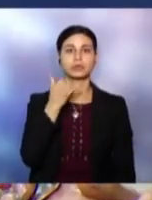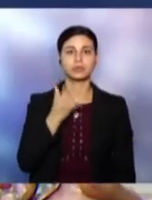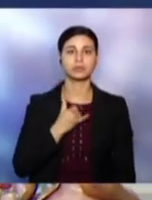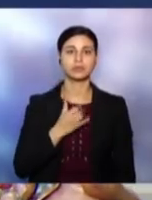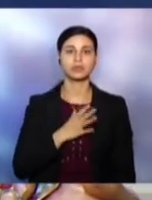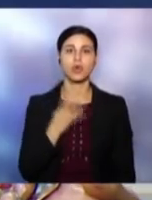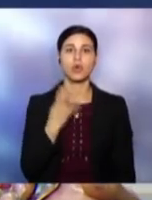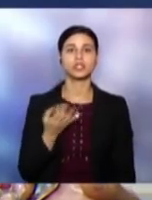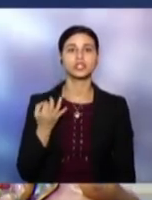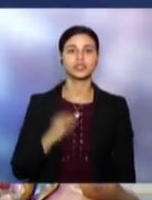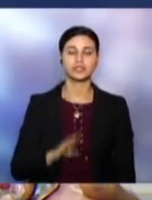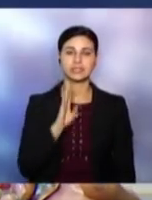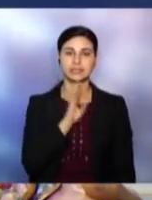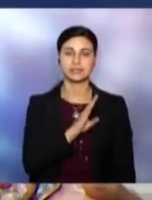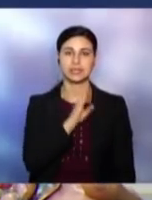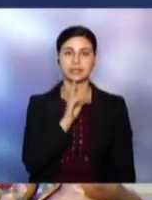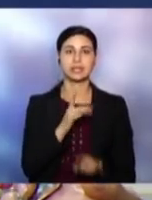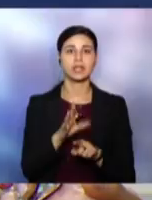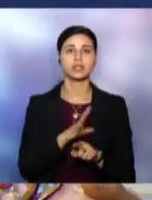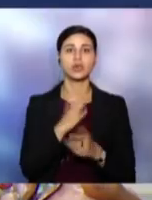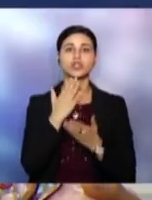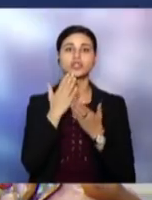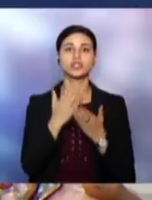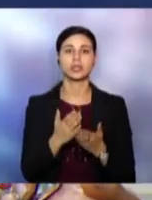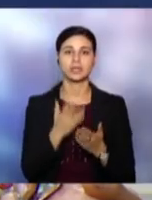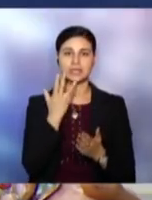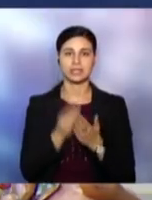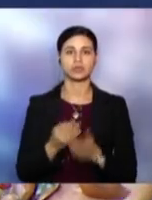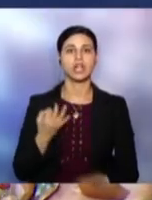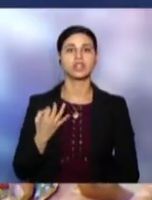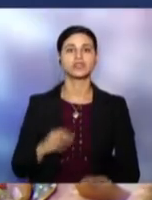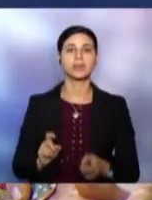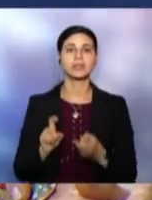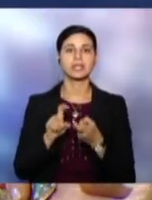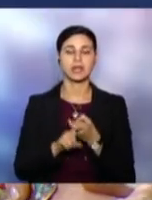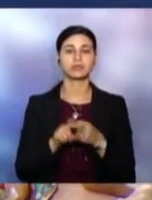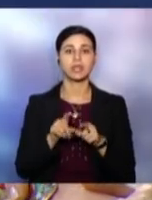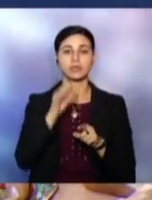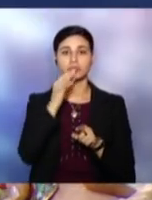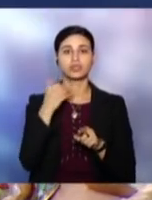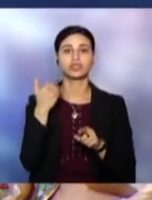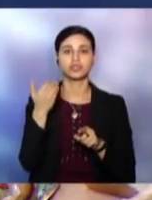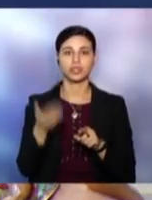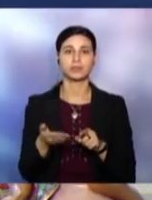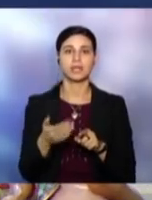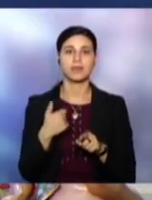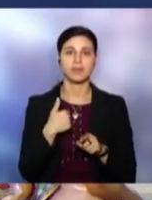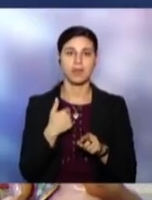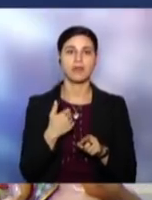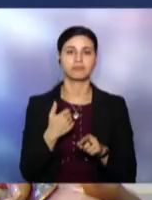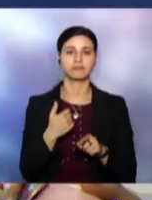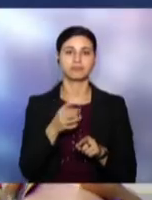დაგვიკავშირდა 4 შვილის დედა, რომელსაც ჰქონდა კითხვები საკუთარ შვილებთან დაკავშირებით. რის მერეც მე